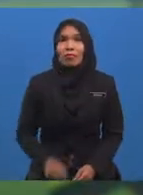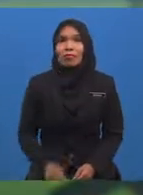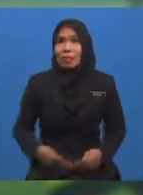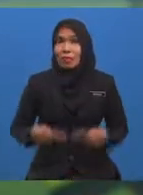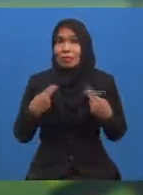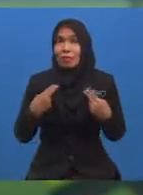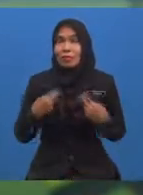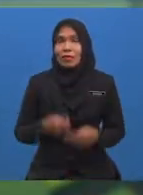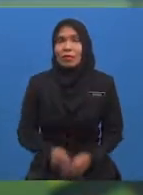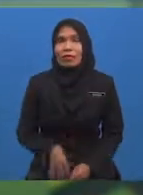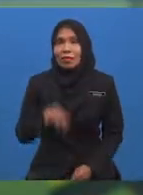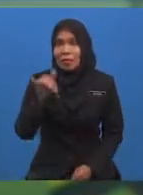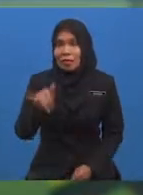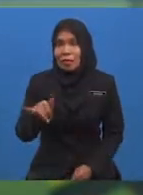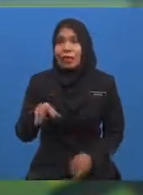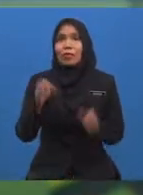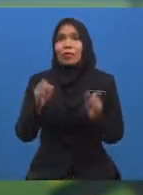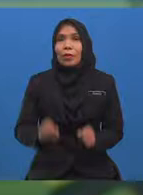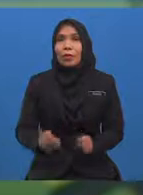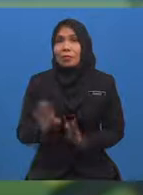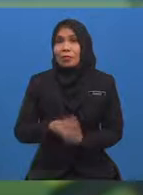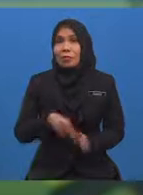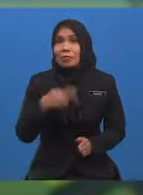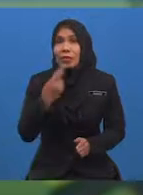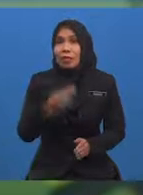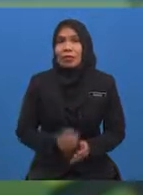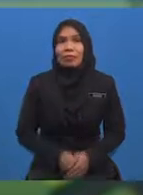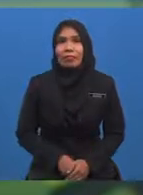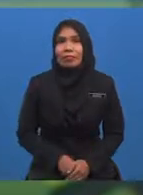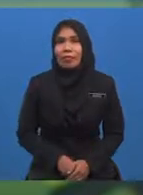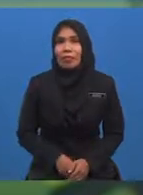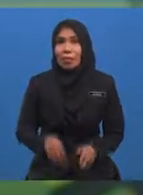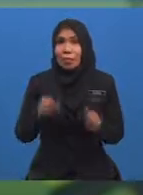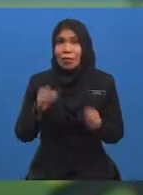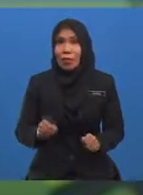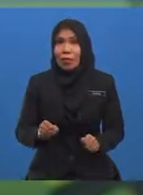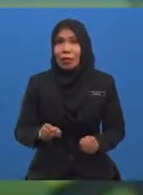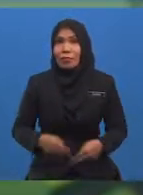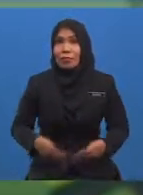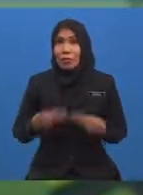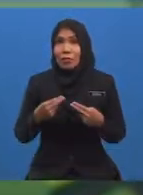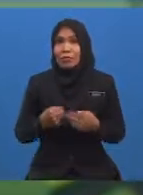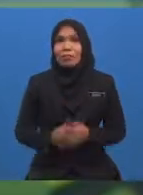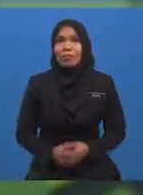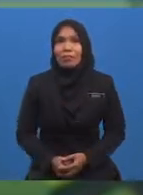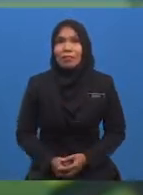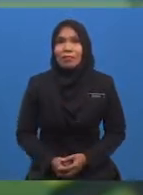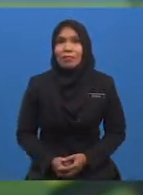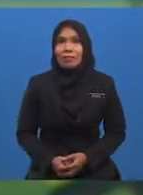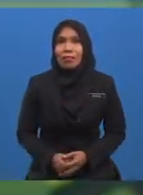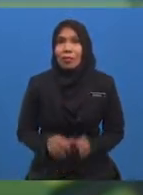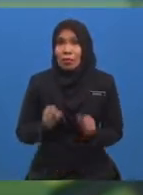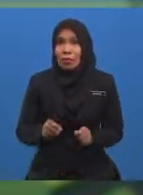boleh bernafas. Tumbuhan boleh membiak dan tumbuhan boleh membesar seperti